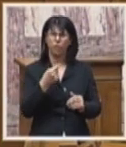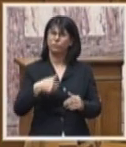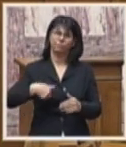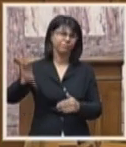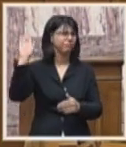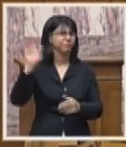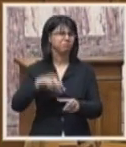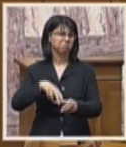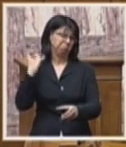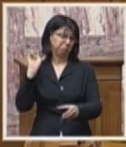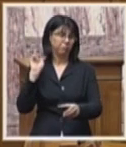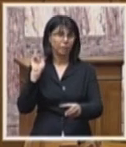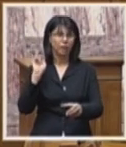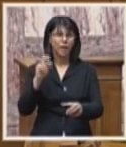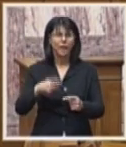φύγετε.